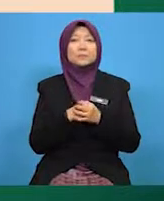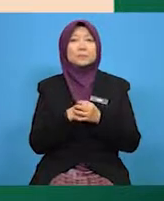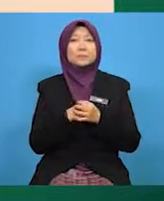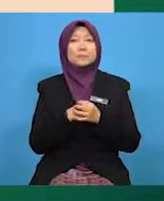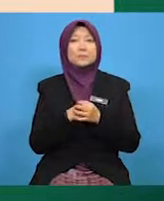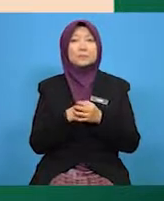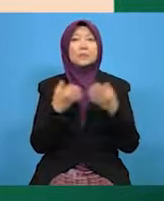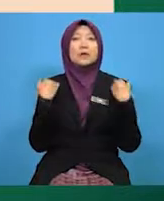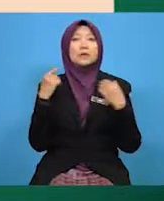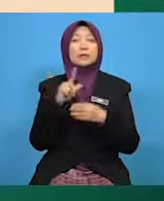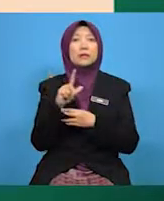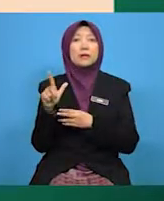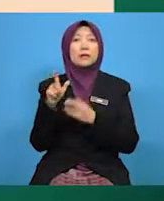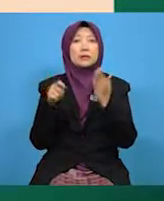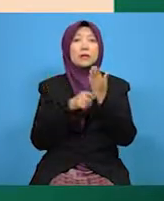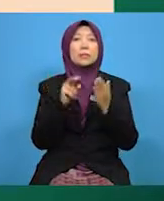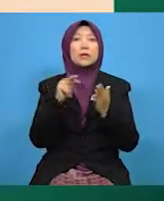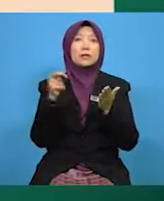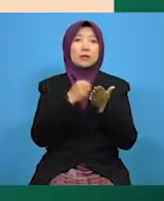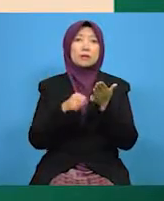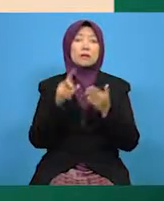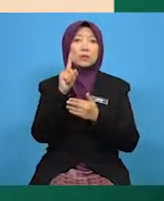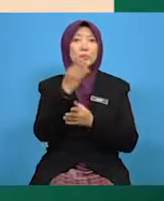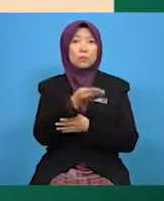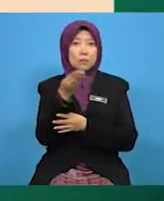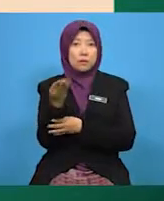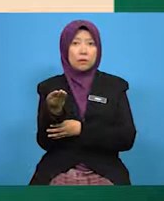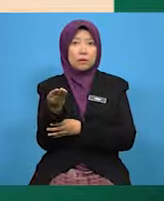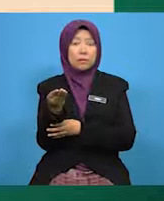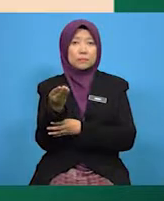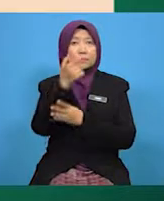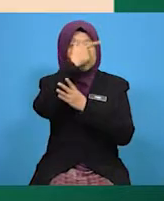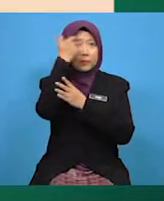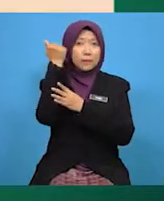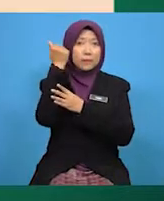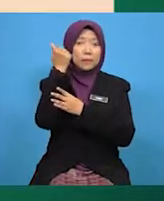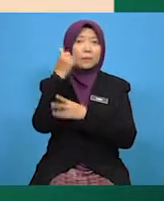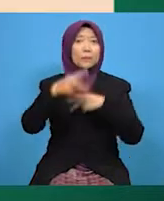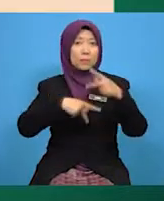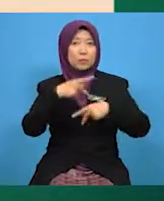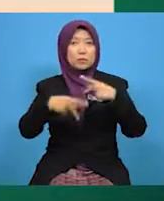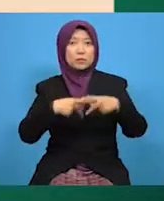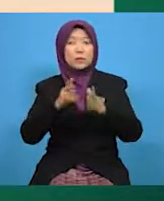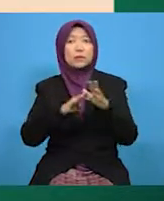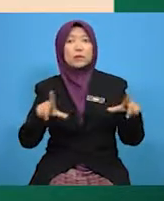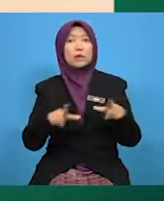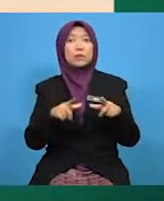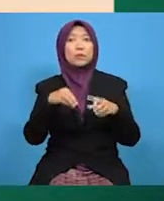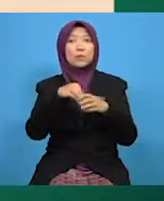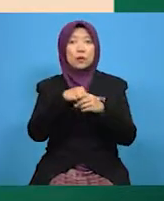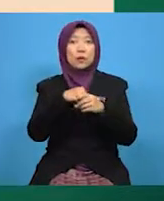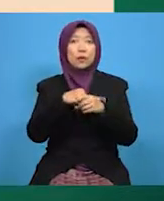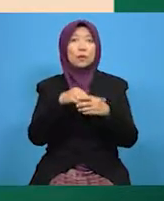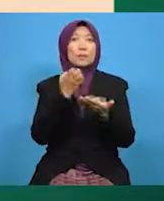ditambah merupakan tambahan nilai sesuatu barang akibat pemprosesan yang berlaku